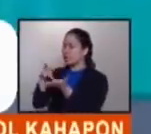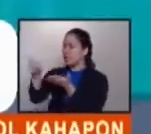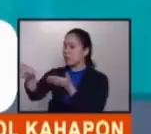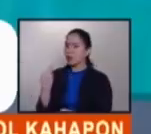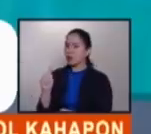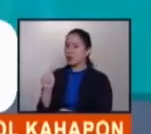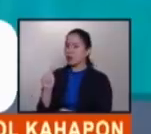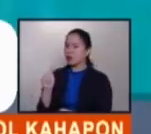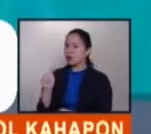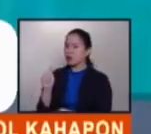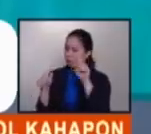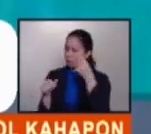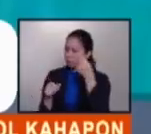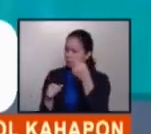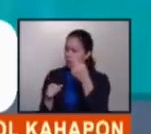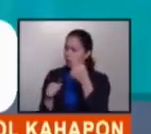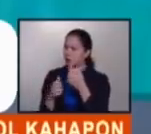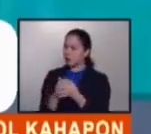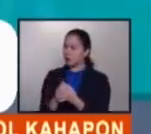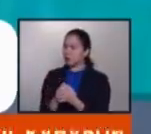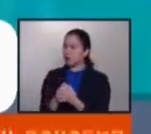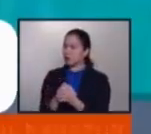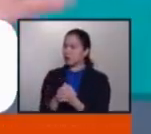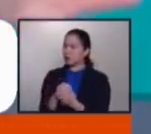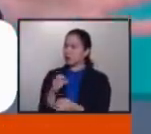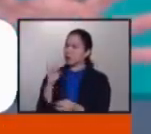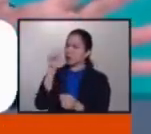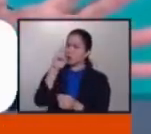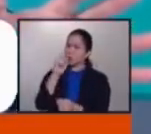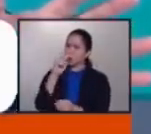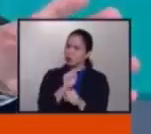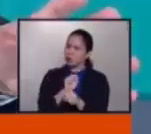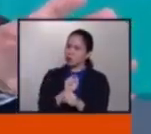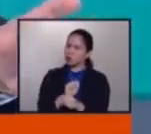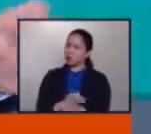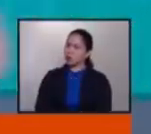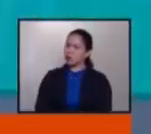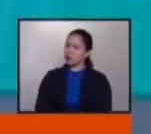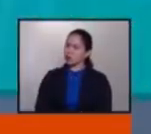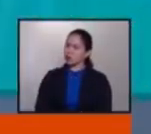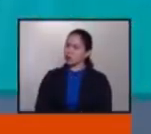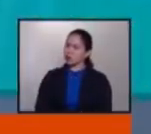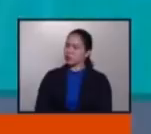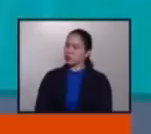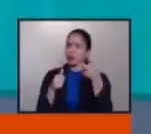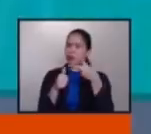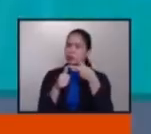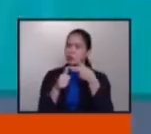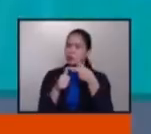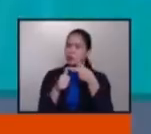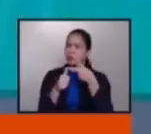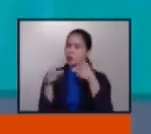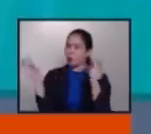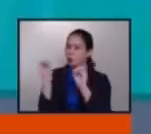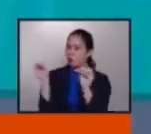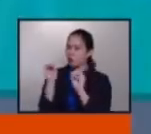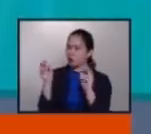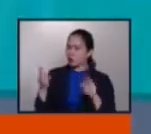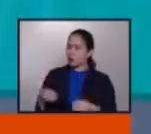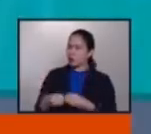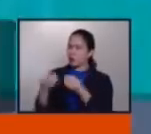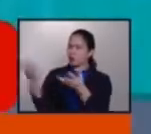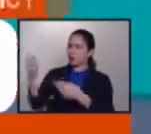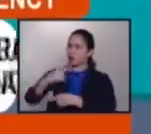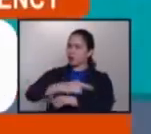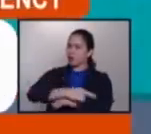kanilang OT, number one. OT? Opo, yes, overtime. Kasi 12 hours sila pinagtatrabaho ninyo eh. Yes, sir. Okay. Number two, wala kayong binibigay sa kanilang day